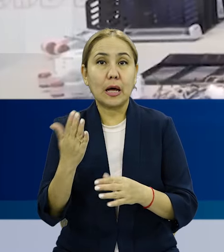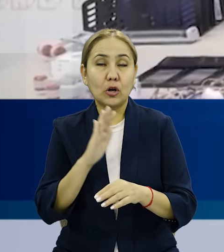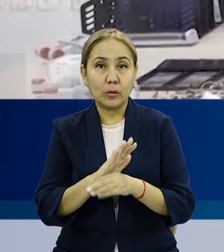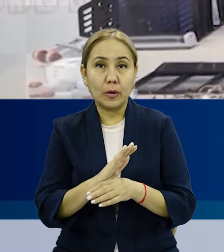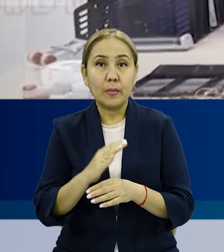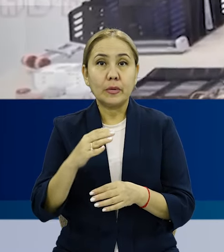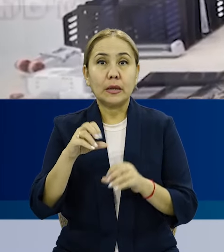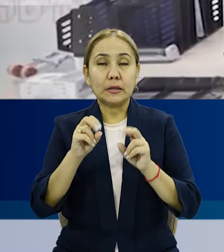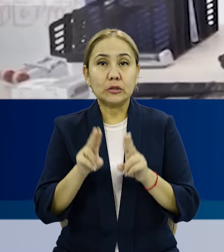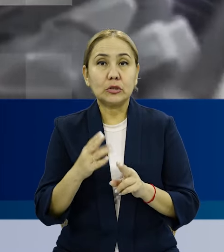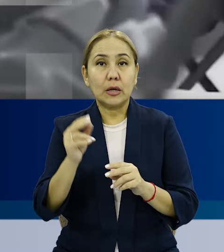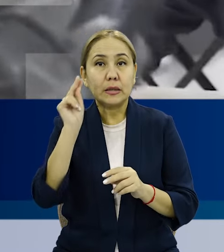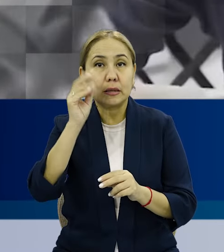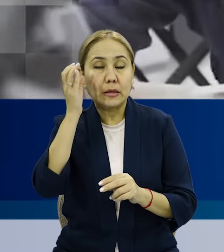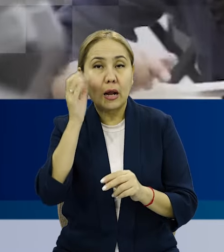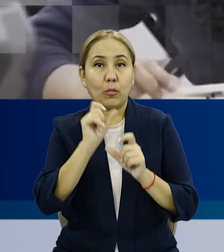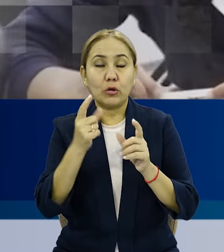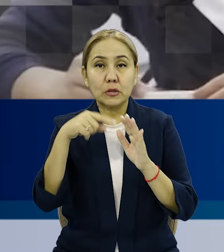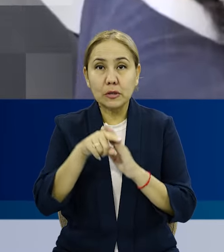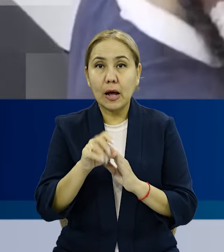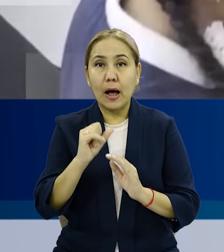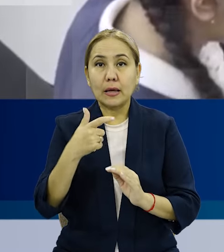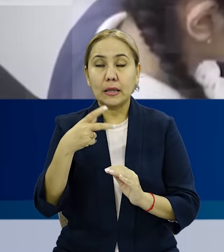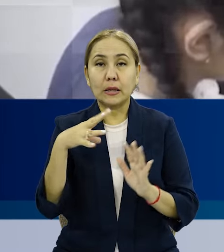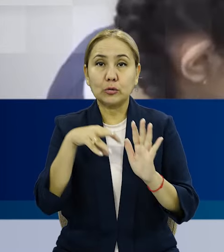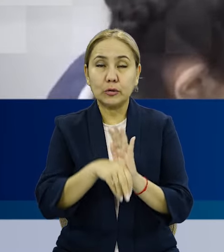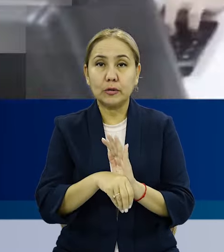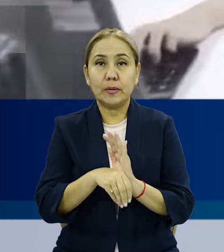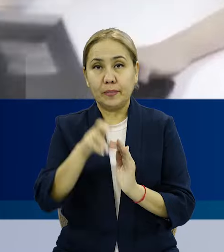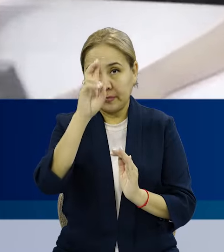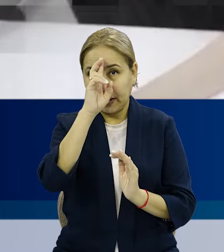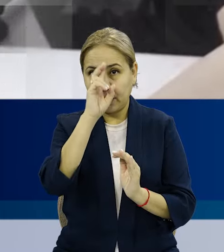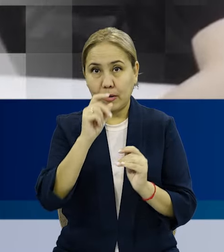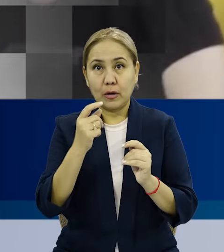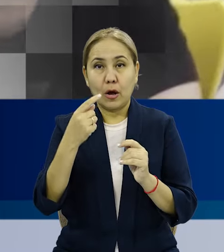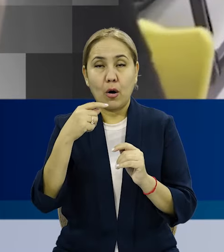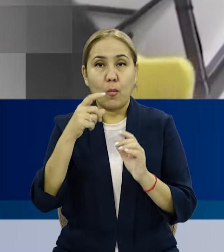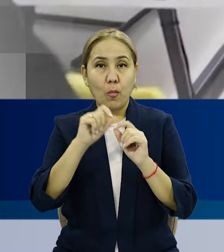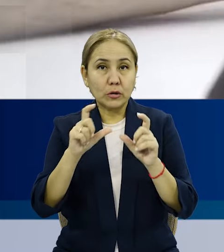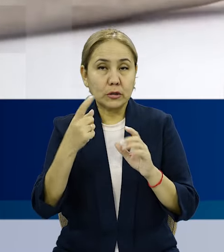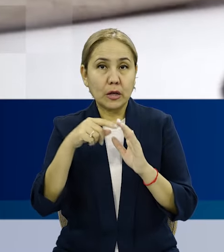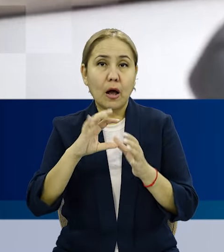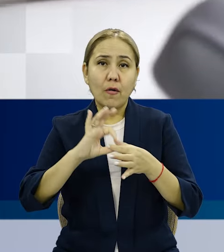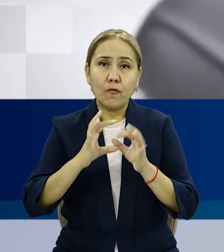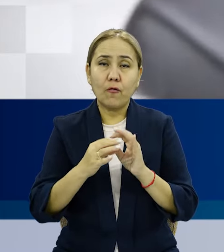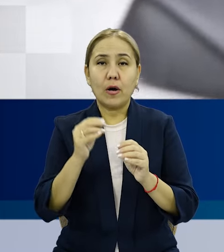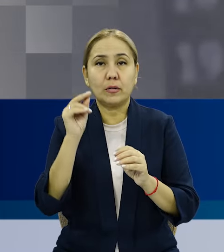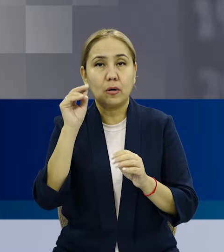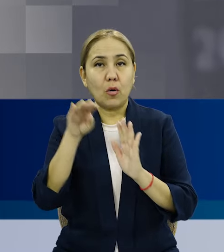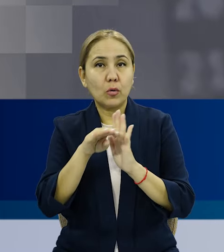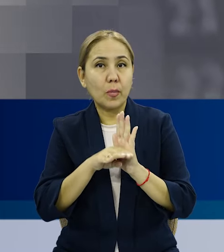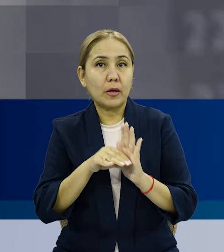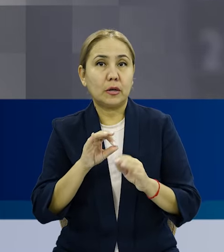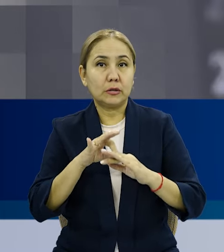bilan ixtisoslashtirilgan ta'lim muassasalari agentligi huzurida davlat muassasasi shaklida fan olimpiadalari markazi tashkil